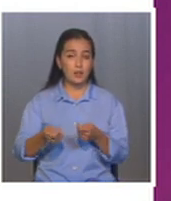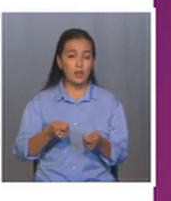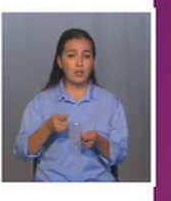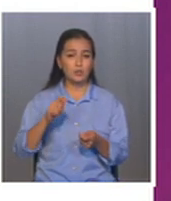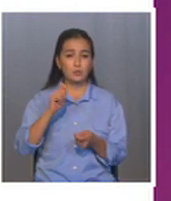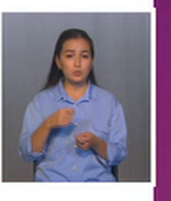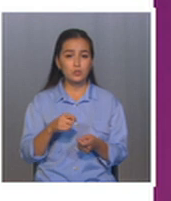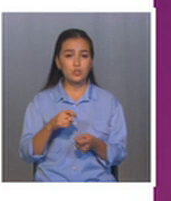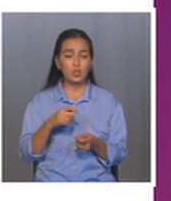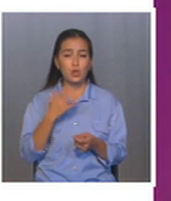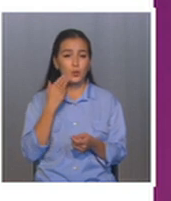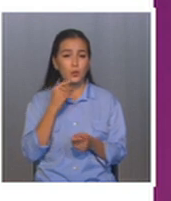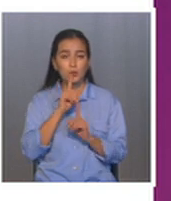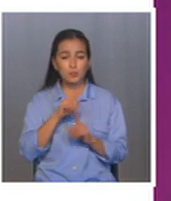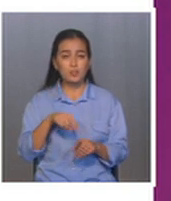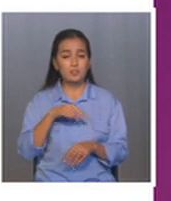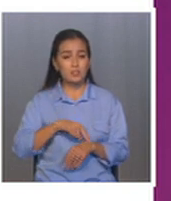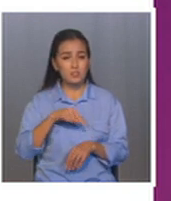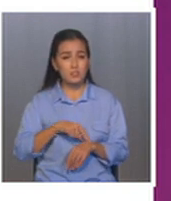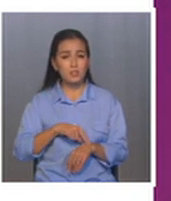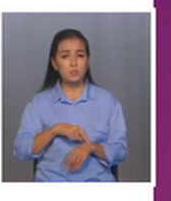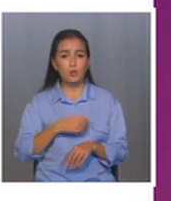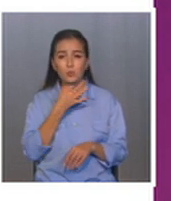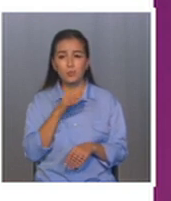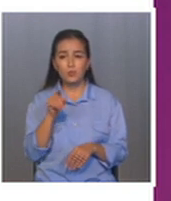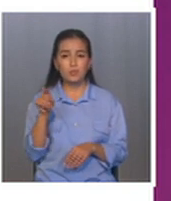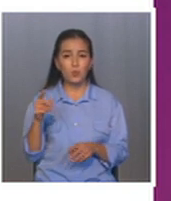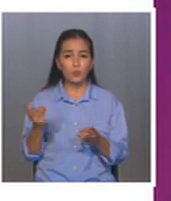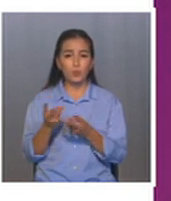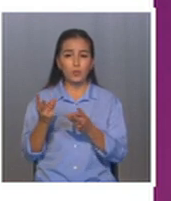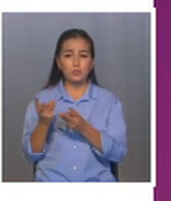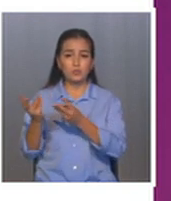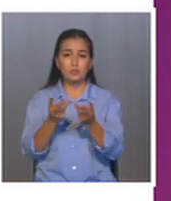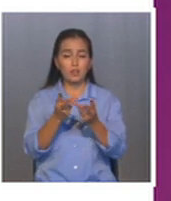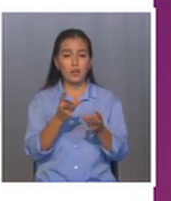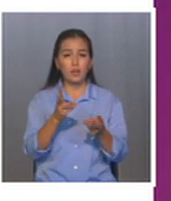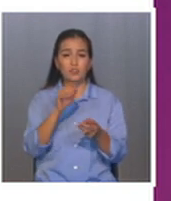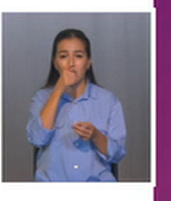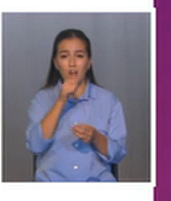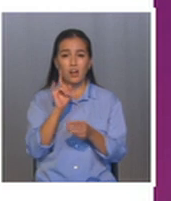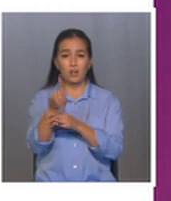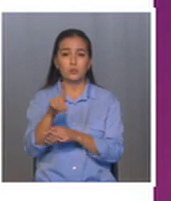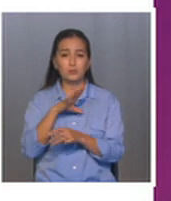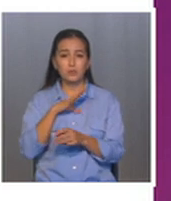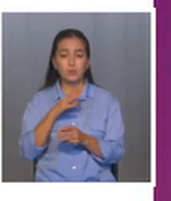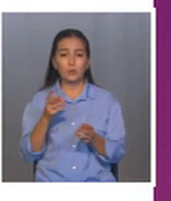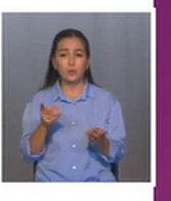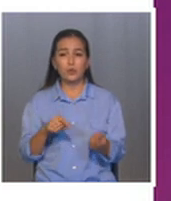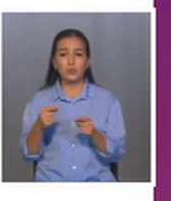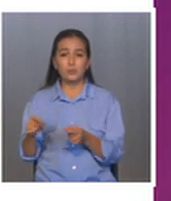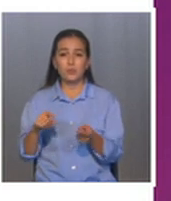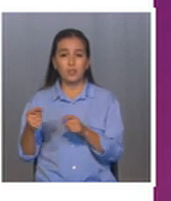жеңіл болмайтынын сезіп, әр жерден от жағып, жауды алдау үшін көшпелі бабалар амалын